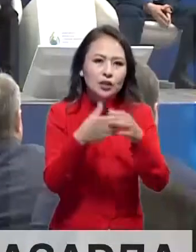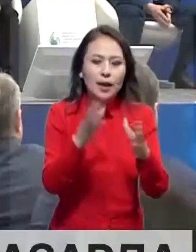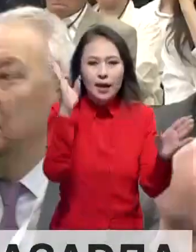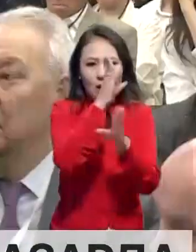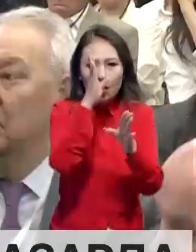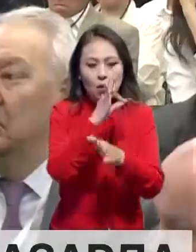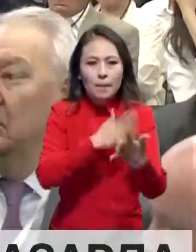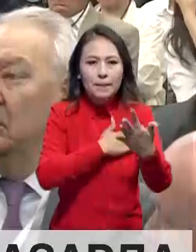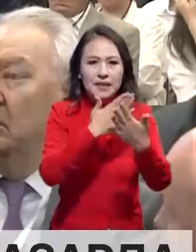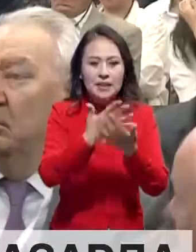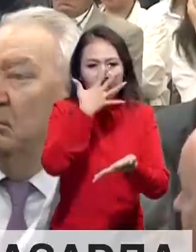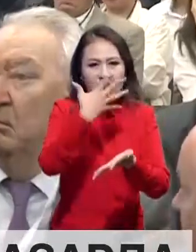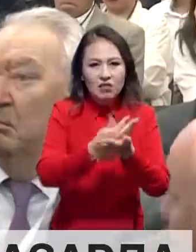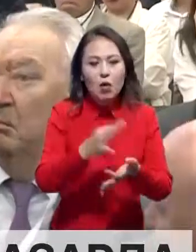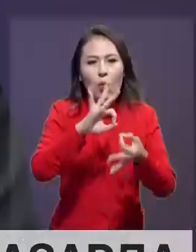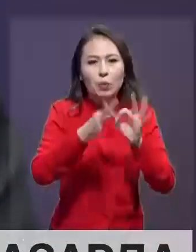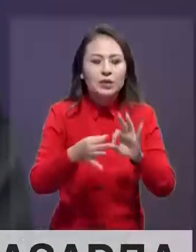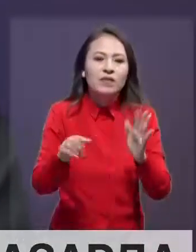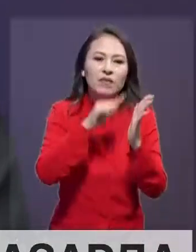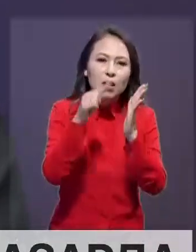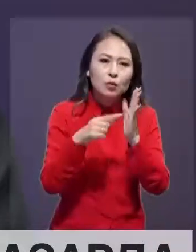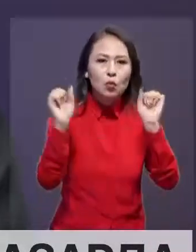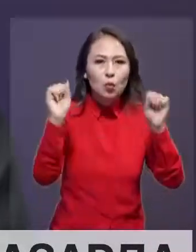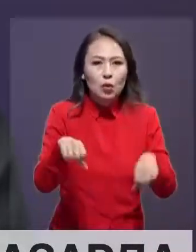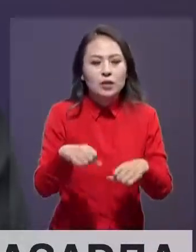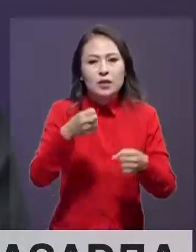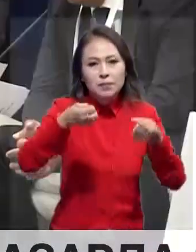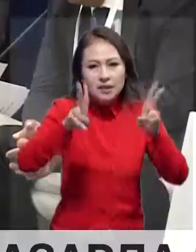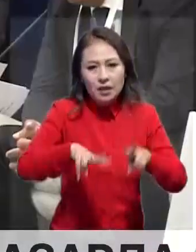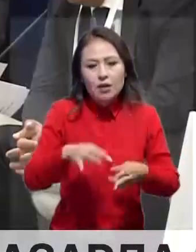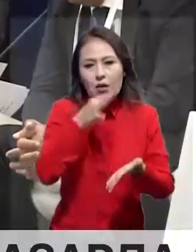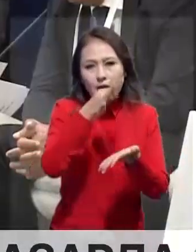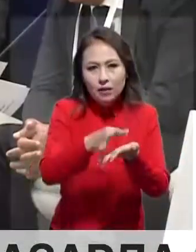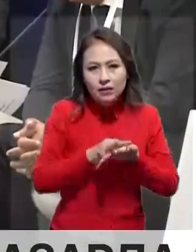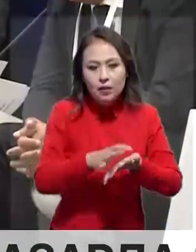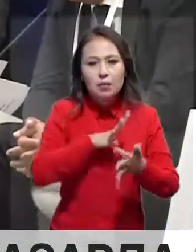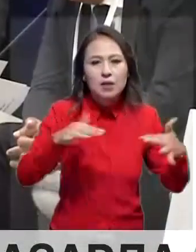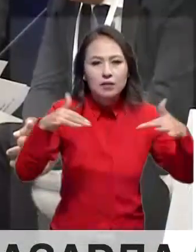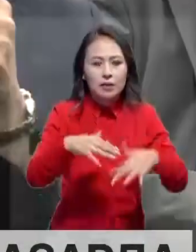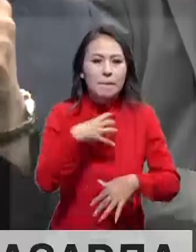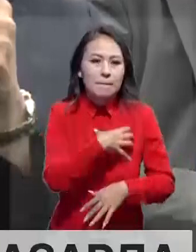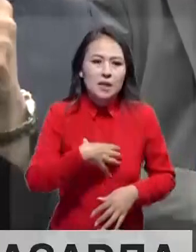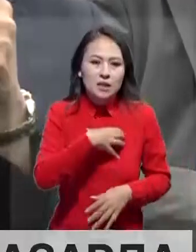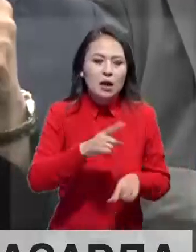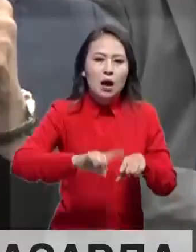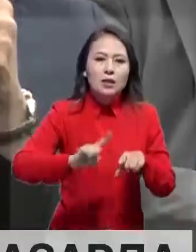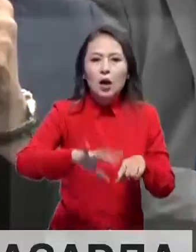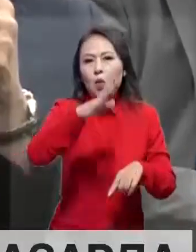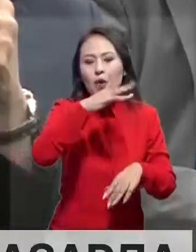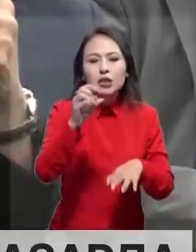мен экобелсенділер өздерін толғандырған сұрақтарын ортаға салып, мамандардың жауабын алды. Қатысушылар басқосудың маңызын атап өтіп, алдағы